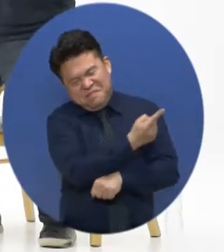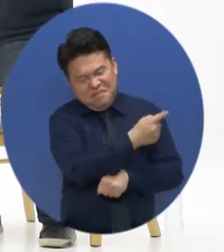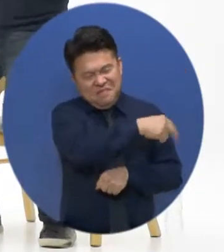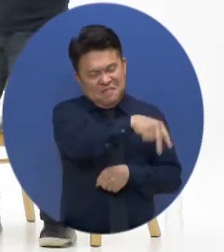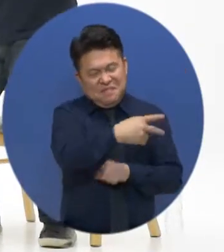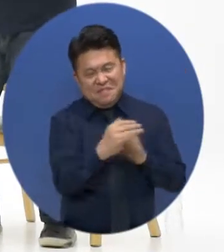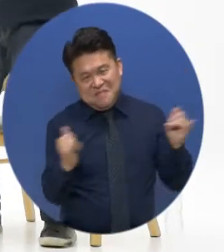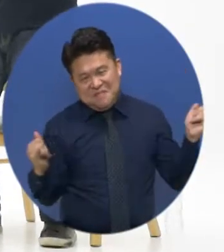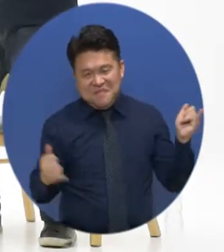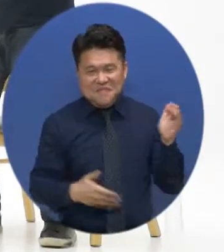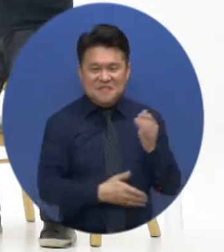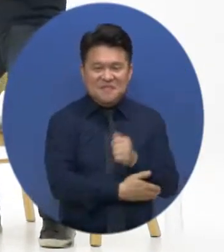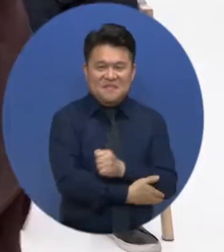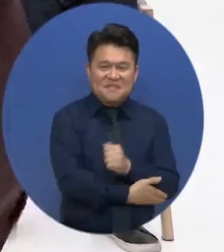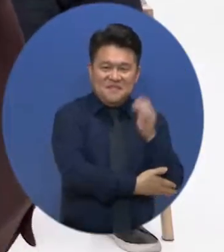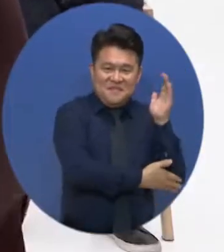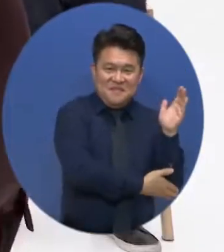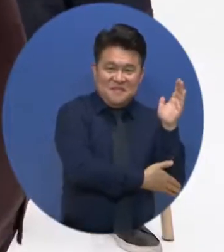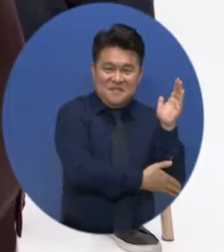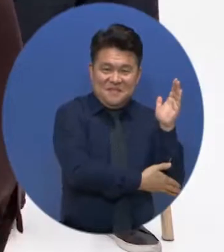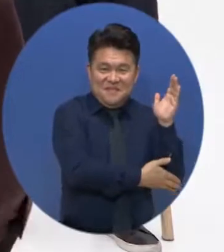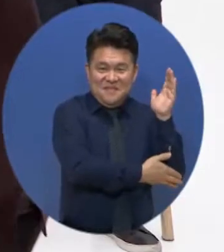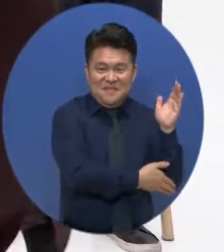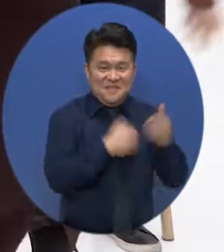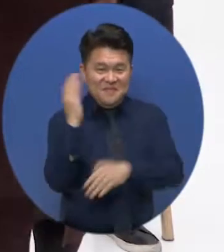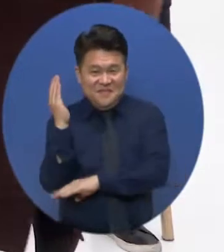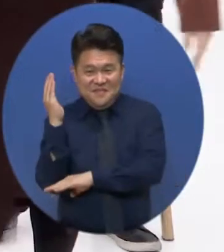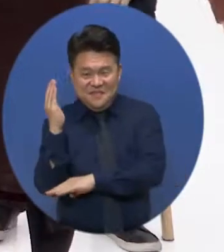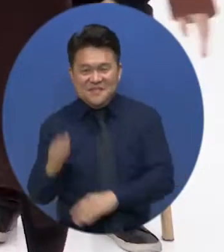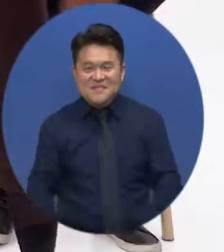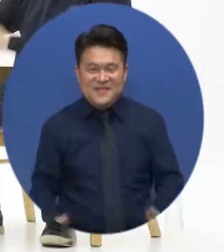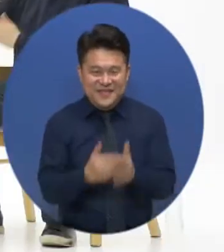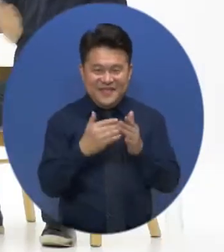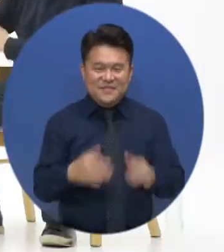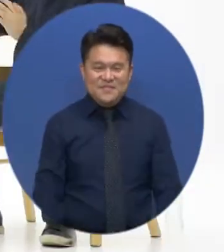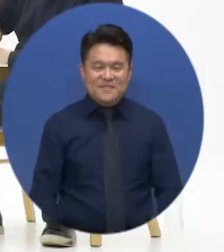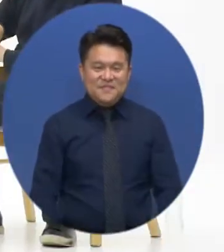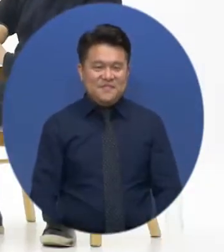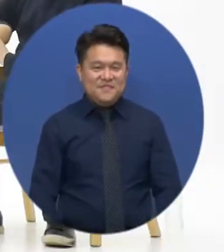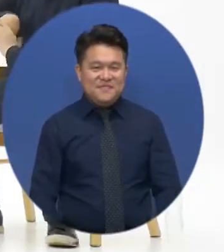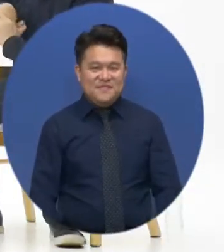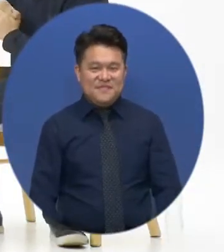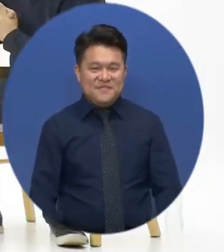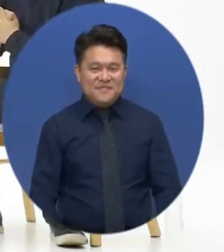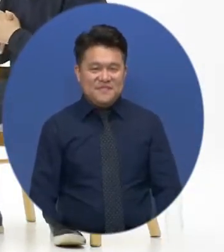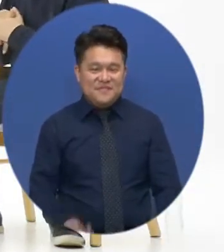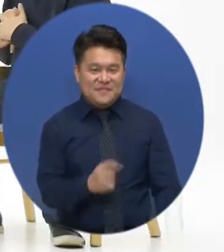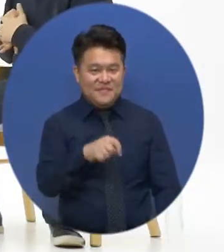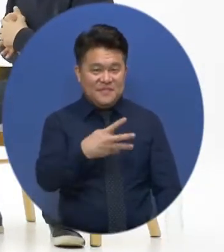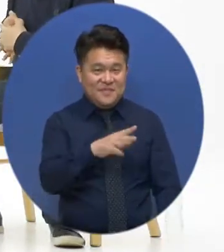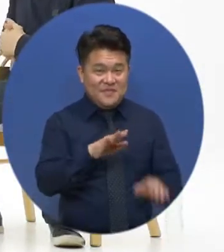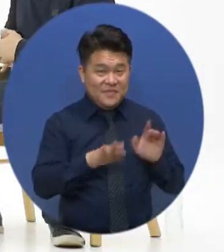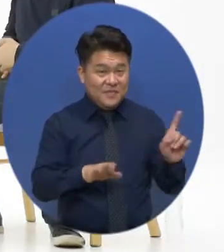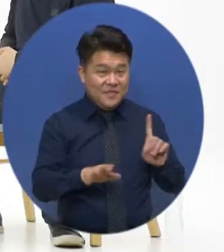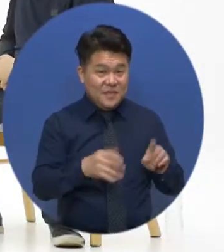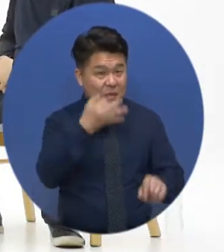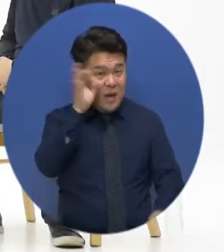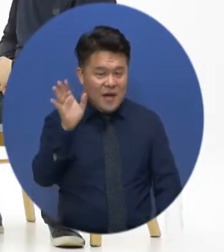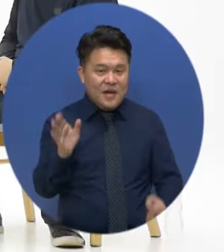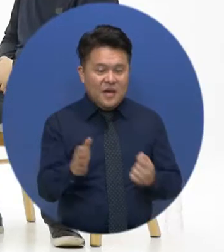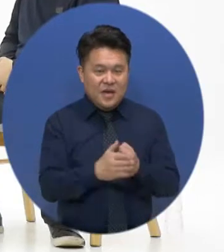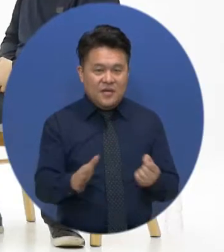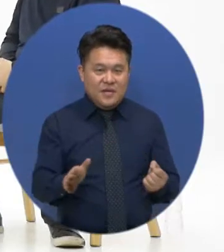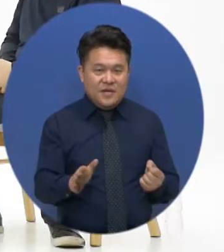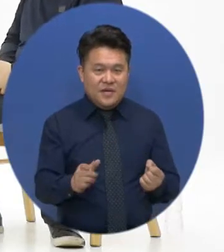I'm a 엑스트라 I'm a 네, 여기까지였습니다. 잠깐만. 우리 한수 씨가 지금 못 봤어요. 아,